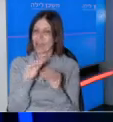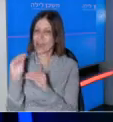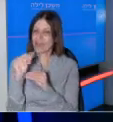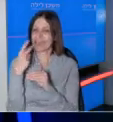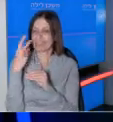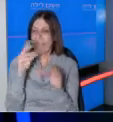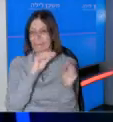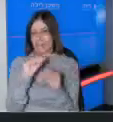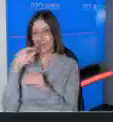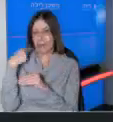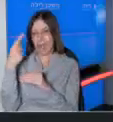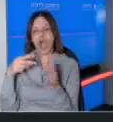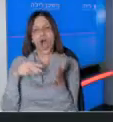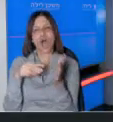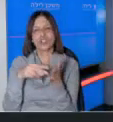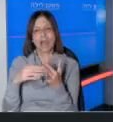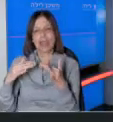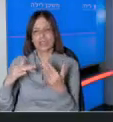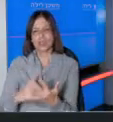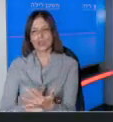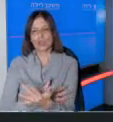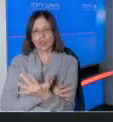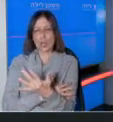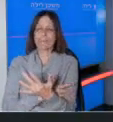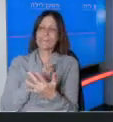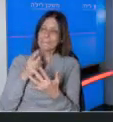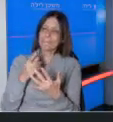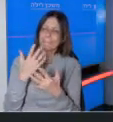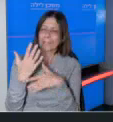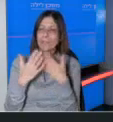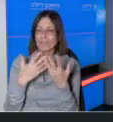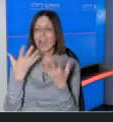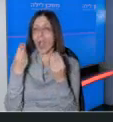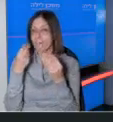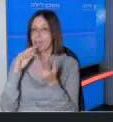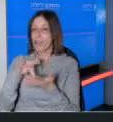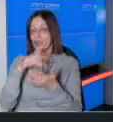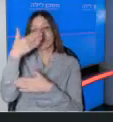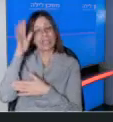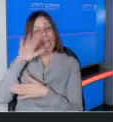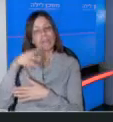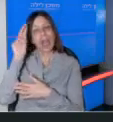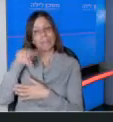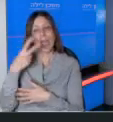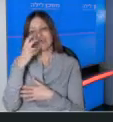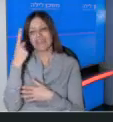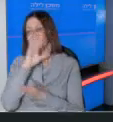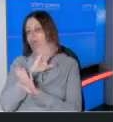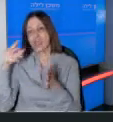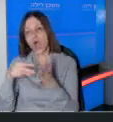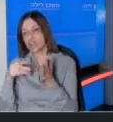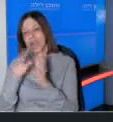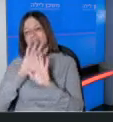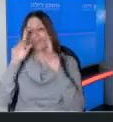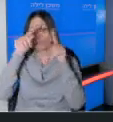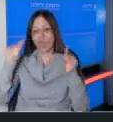לנו את המעברון הבא. חשמל זורם בכפות ידיך שר השרי, אבל בהרבה מקומות במדינה שלנו, גם ב-2021, אין חשמל, אין גם תופס